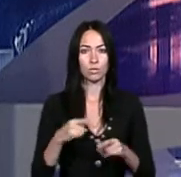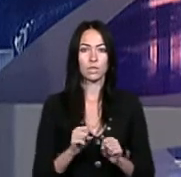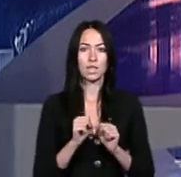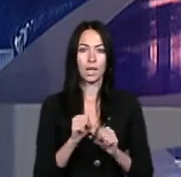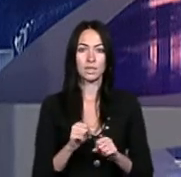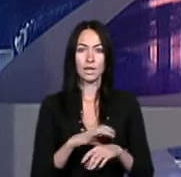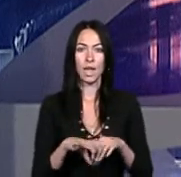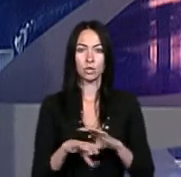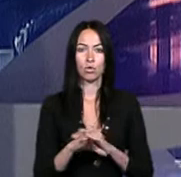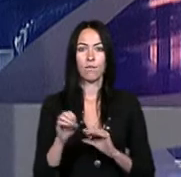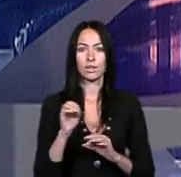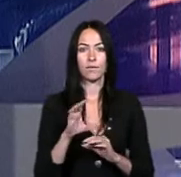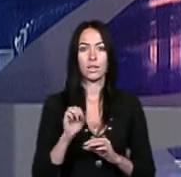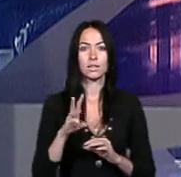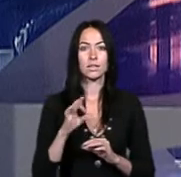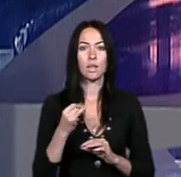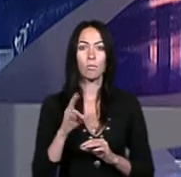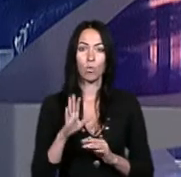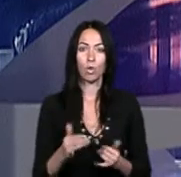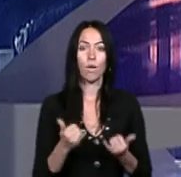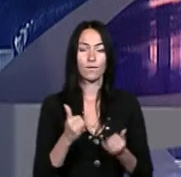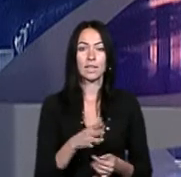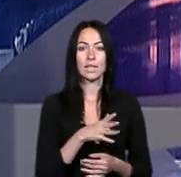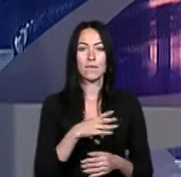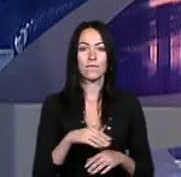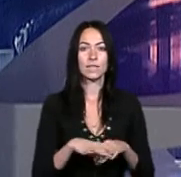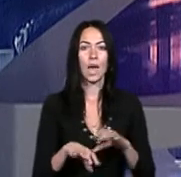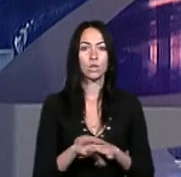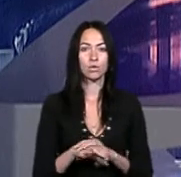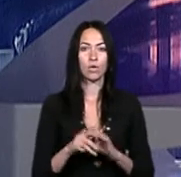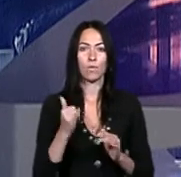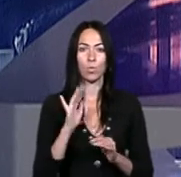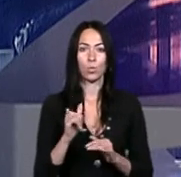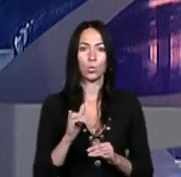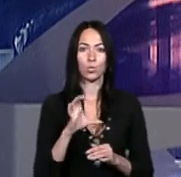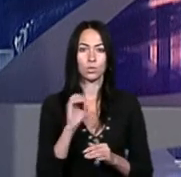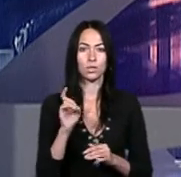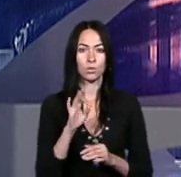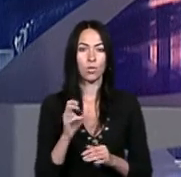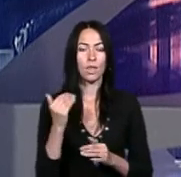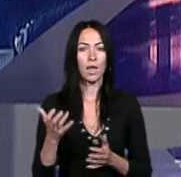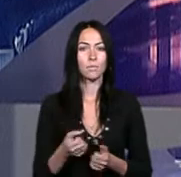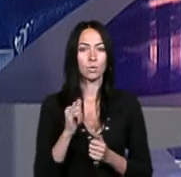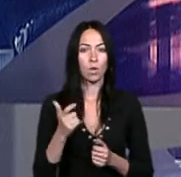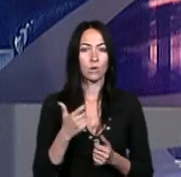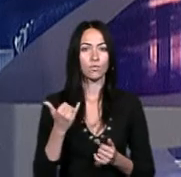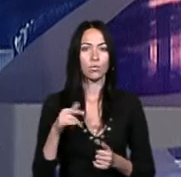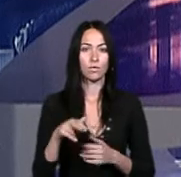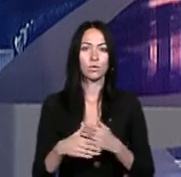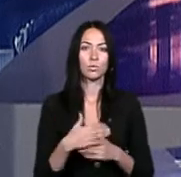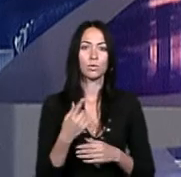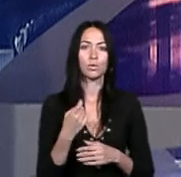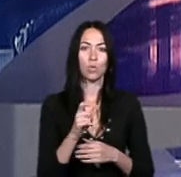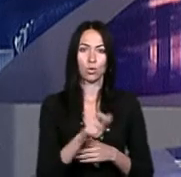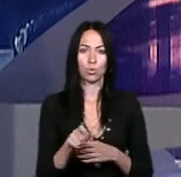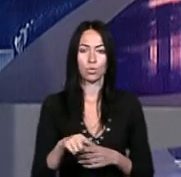захисник арештованих Євген Самойлов. Нині всі арештовані перебувають у слідчому ізоляторі. На їх підтримку у Харкові сьогодні вийшли близько